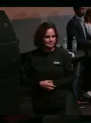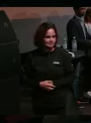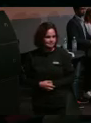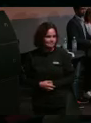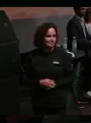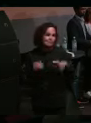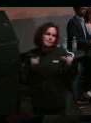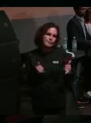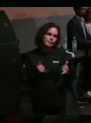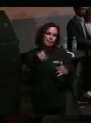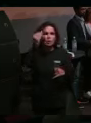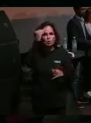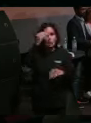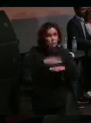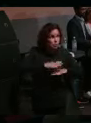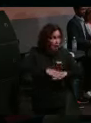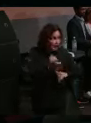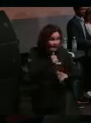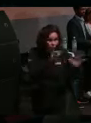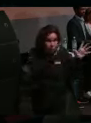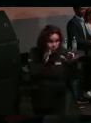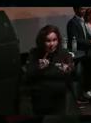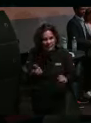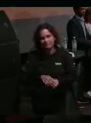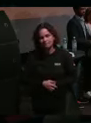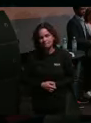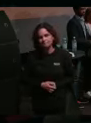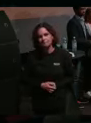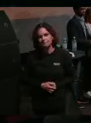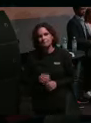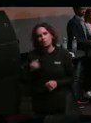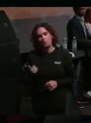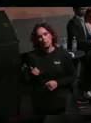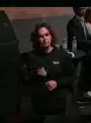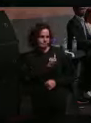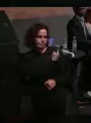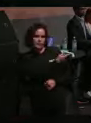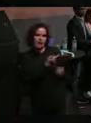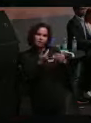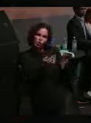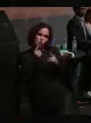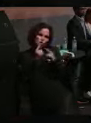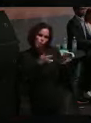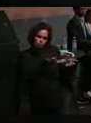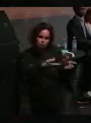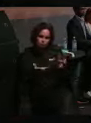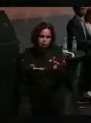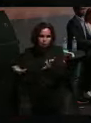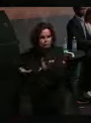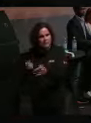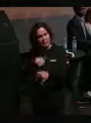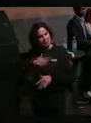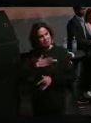Var det for kunnskapsgrunnlaget, eller var det for... Nei. Nå det sånn at dere har fått en del råd fra fagmiljøene. Vi vil jo selvfølgelig